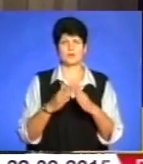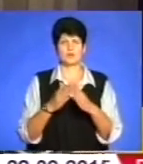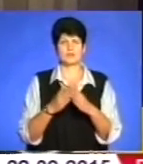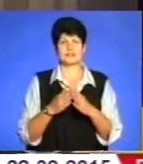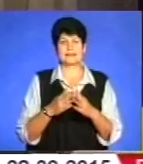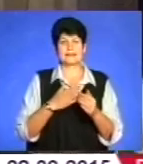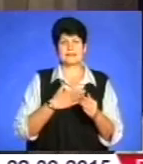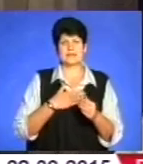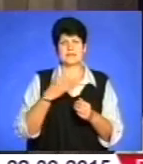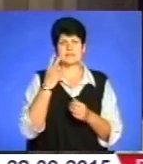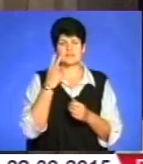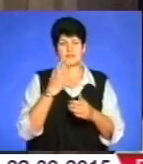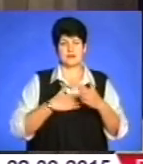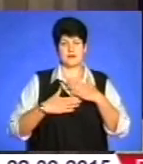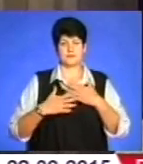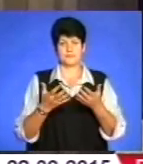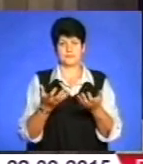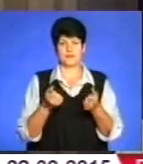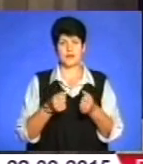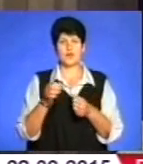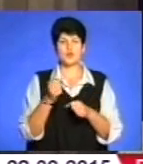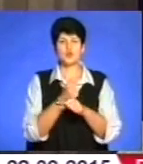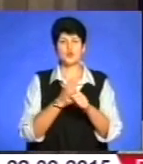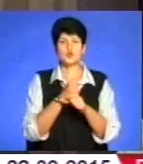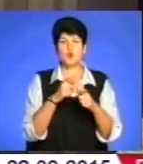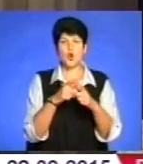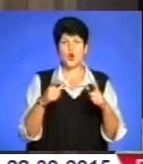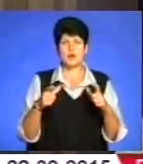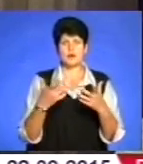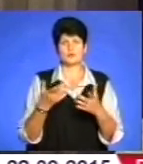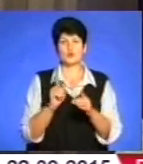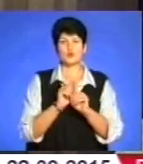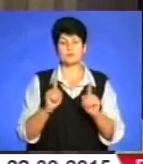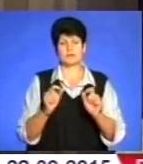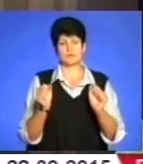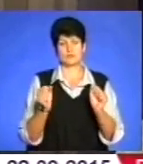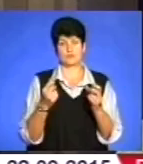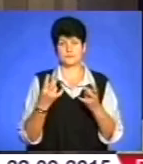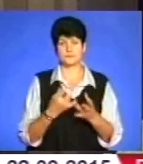нас завжди раді таке приймати, і шоколад, на зиму особливо. І